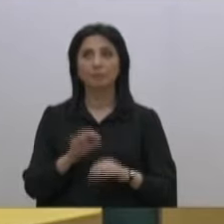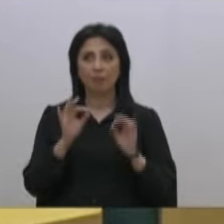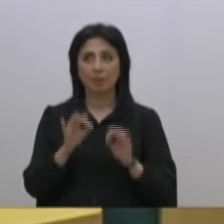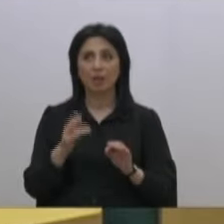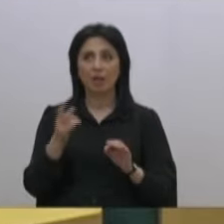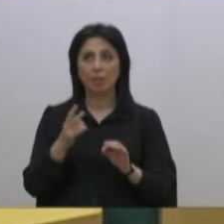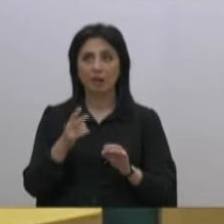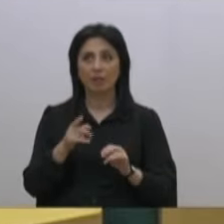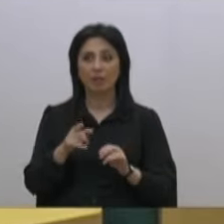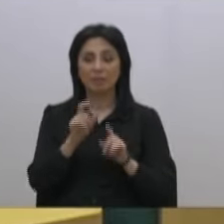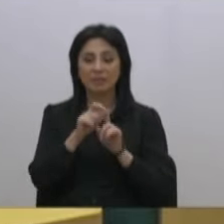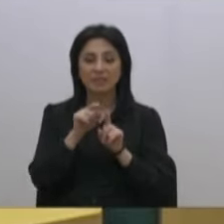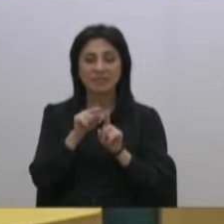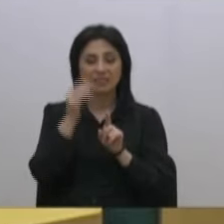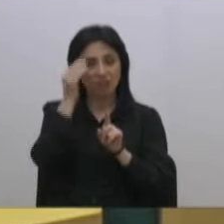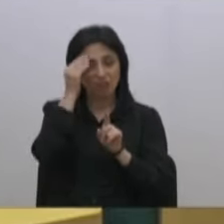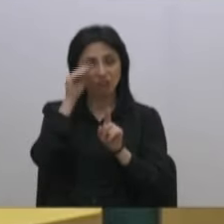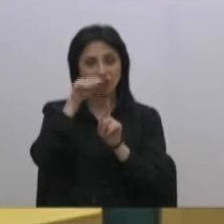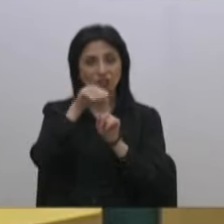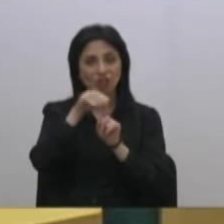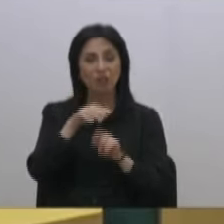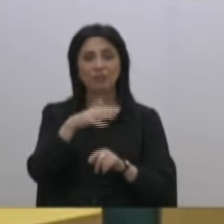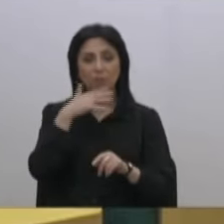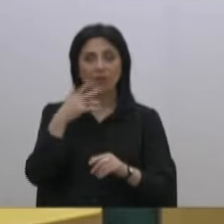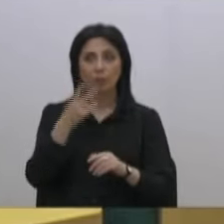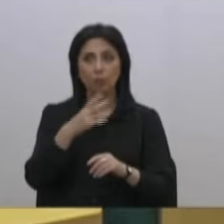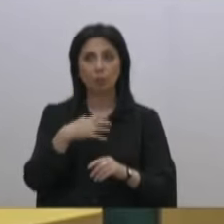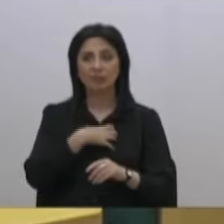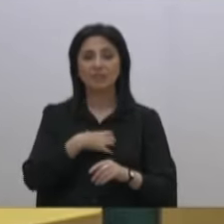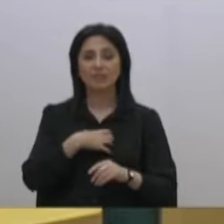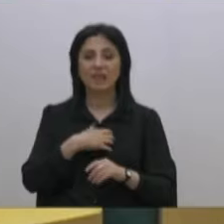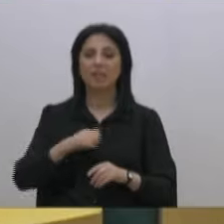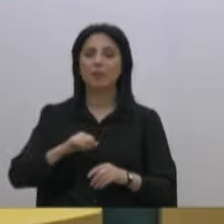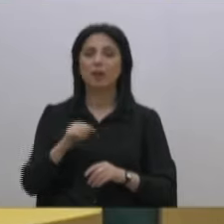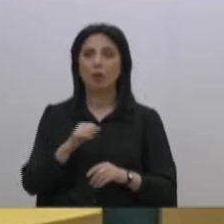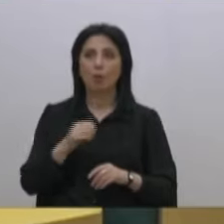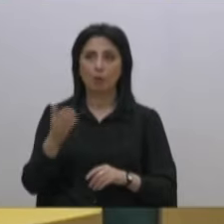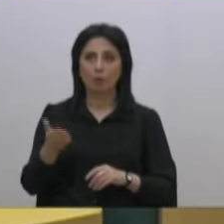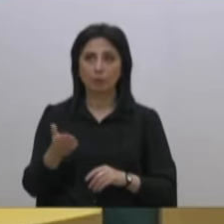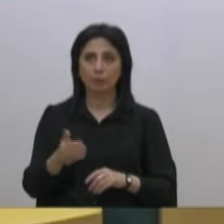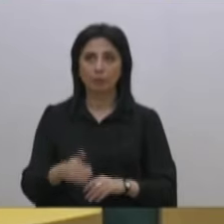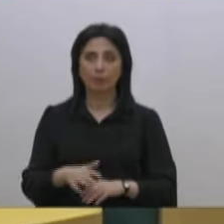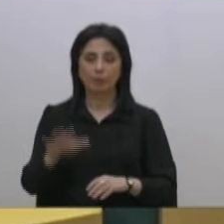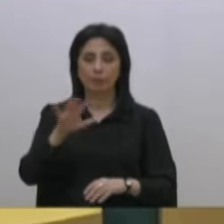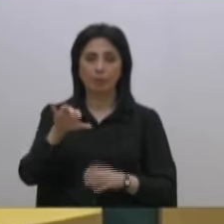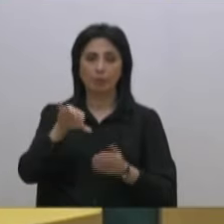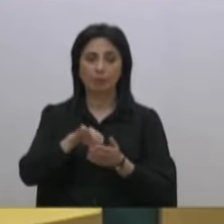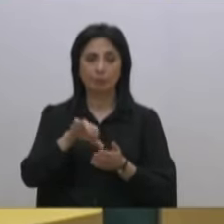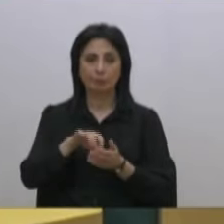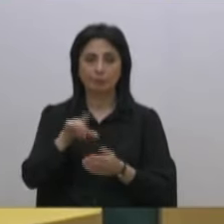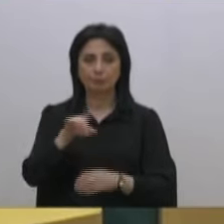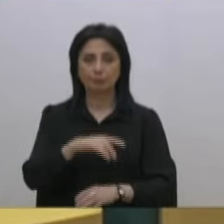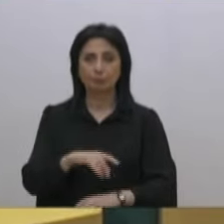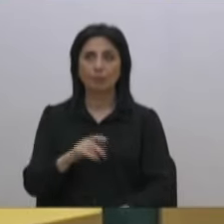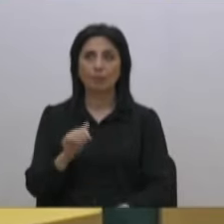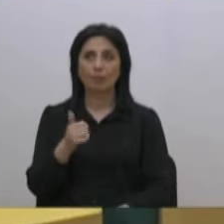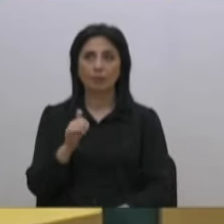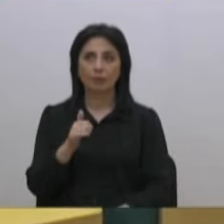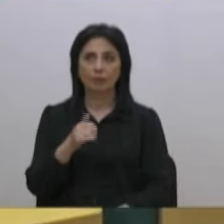უნდა შეიძინოს ამ სიტყვამ შინაარსი. დღეს ბევრს ლაპარაკობენ ჩვენ სტრატეგიულ მეგობართან, მეგობარი ქვეყნის წარმომადგენლები,